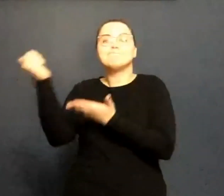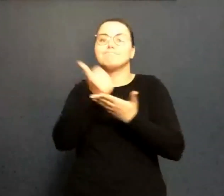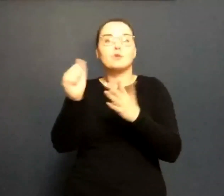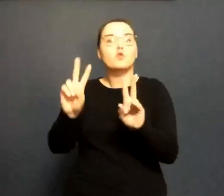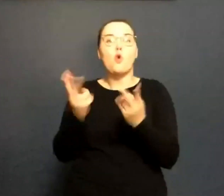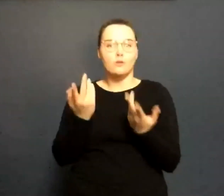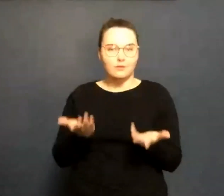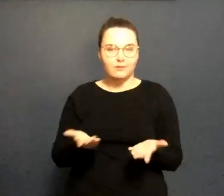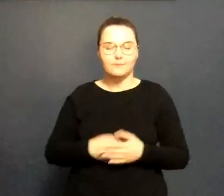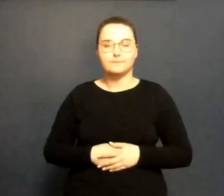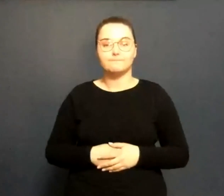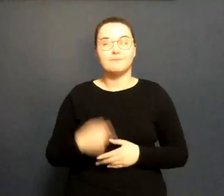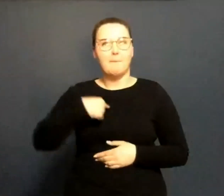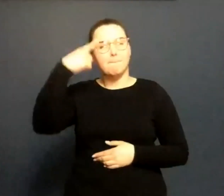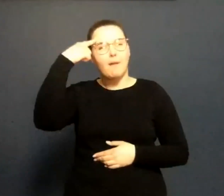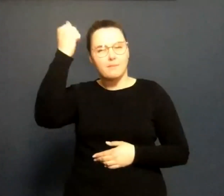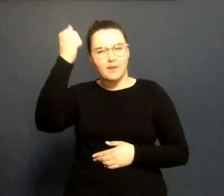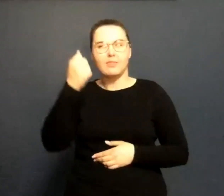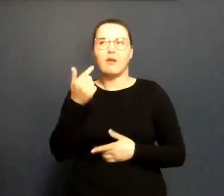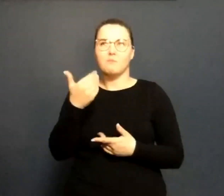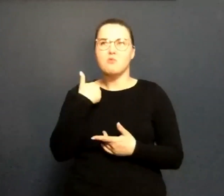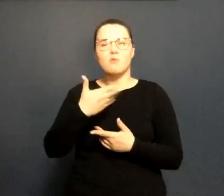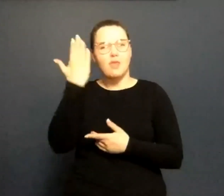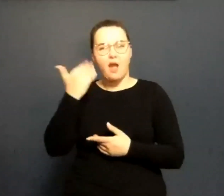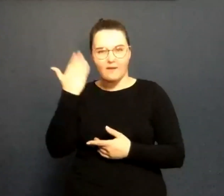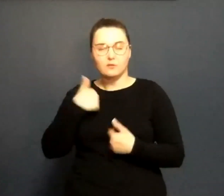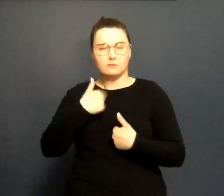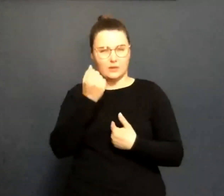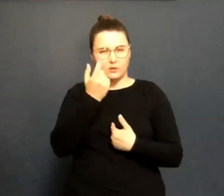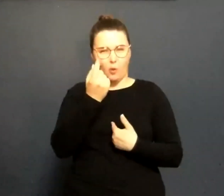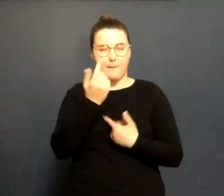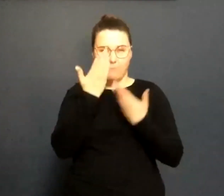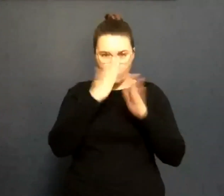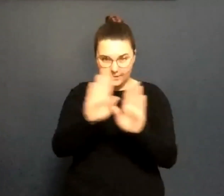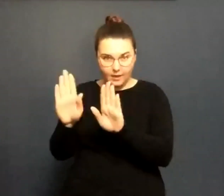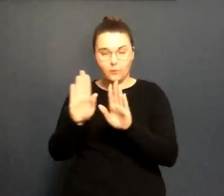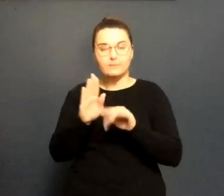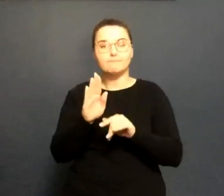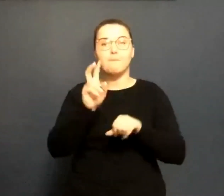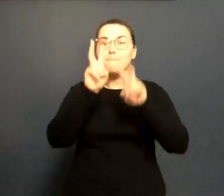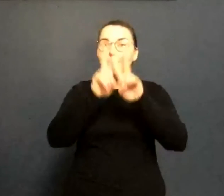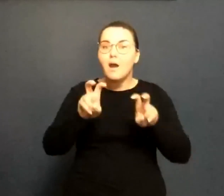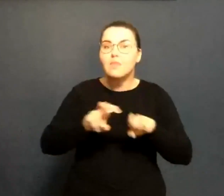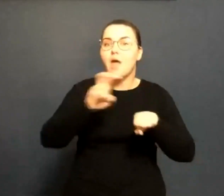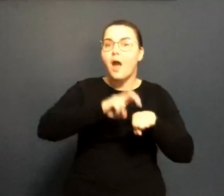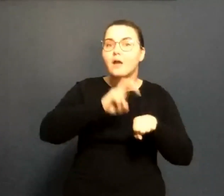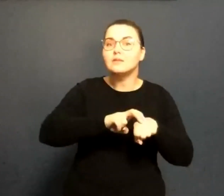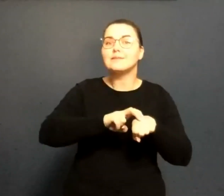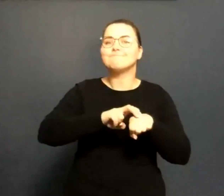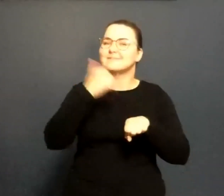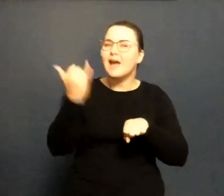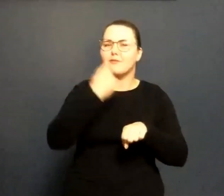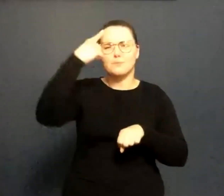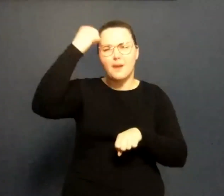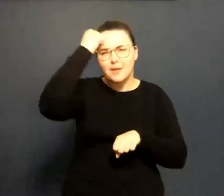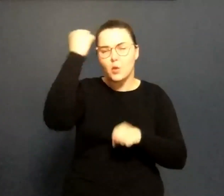prowadzić. Ja pamiętam, jak robiłam te fragmenty, które Państwu pokazywałam, to są takie badania, które zapadają w pamięć. Jeżeli